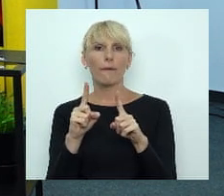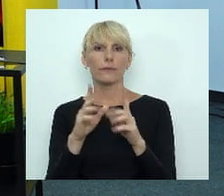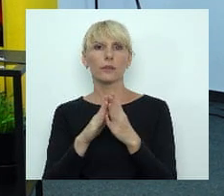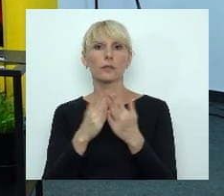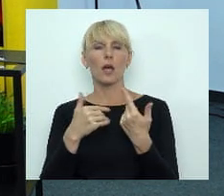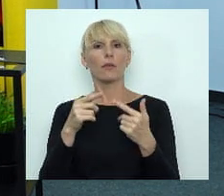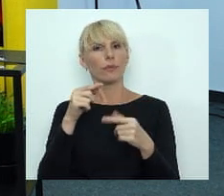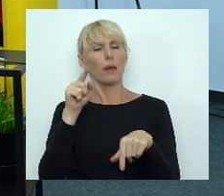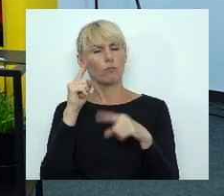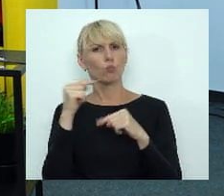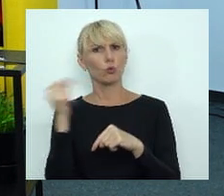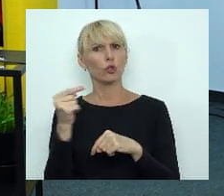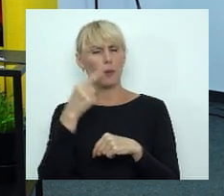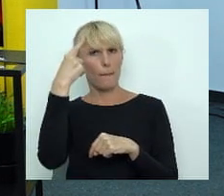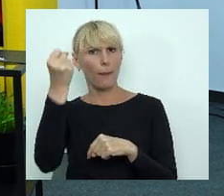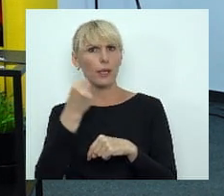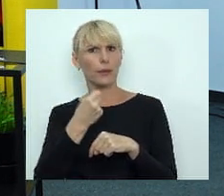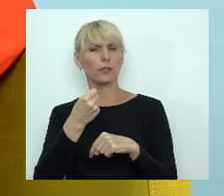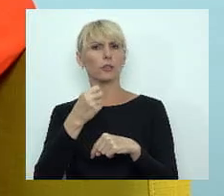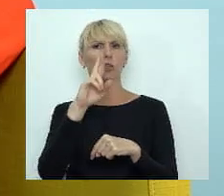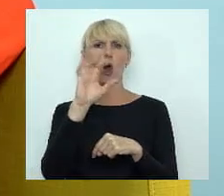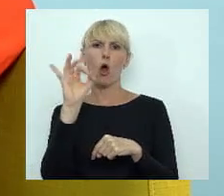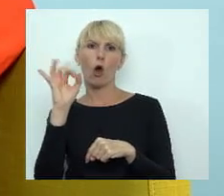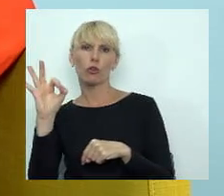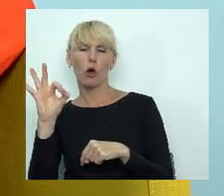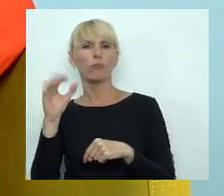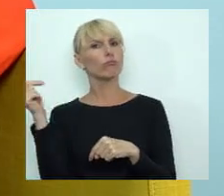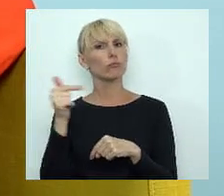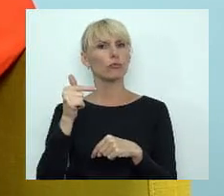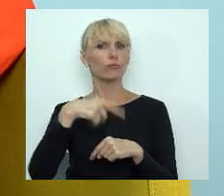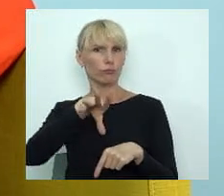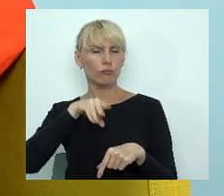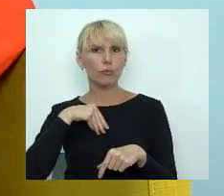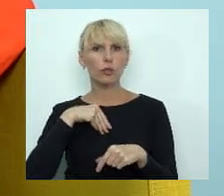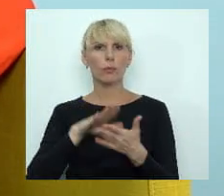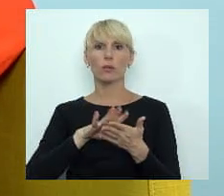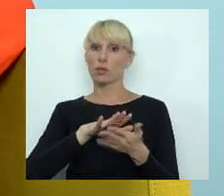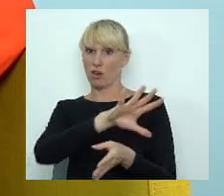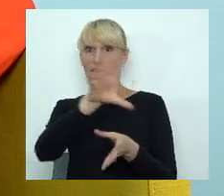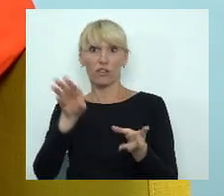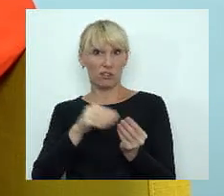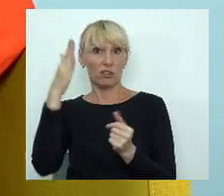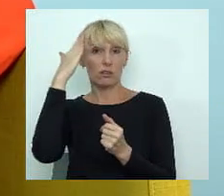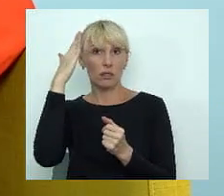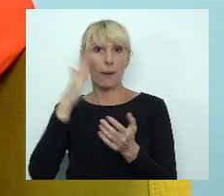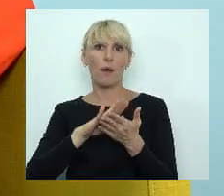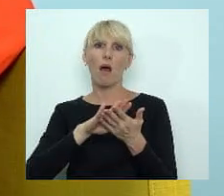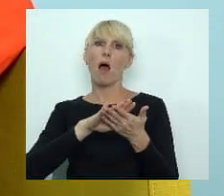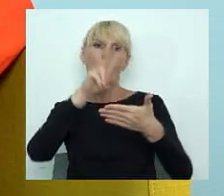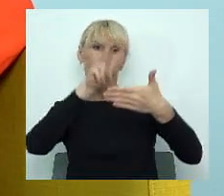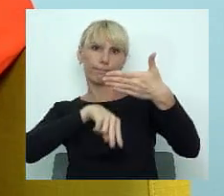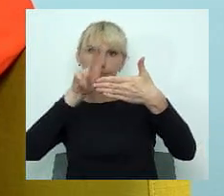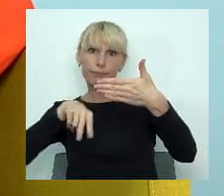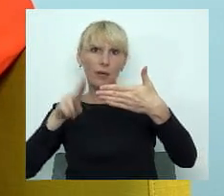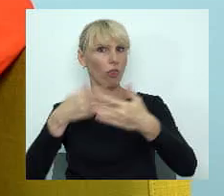sposób krytyczny. Mhm. Tak naprawdę niestety wydaje się, że my ostatnio się wszyscy znamy na ochronie danych osobowych, tylko nie przeczytaliśmy tych